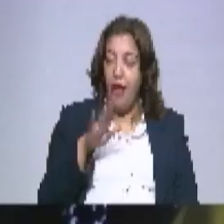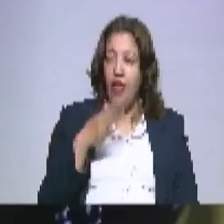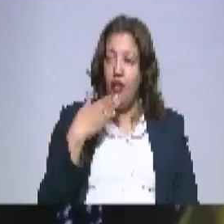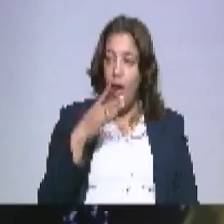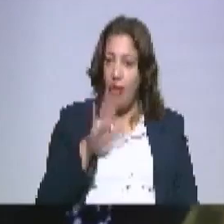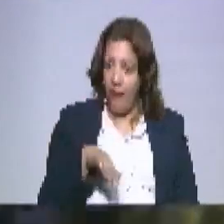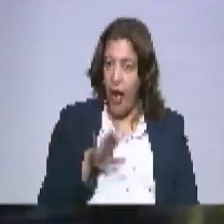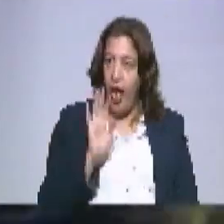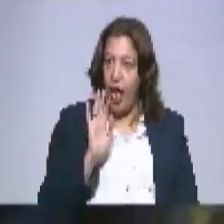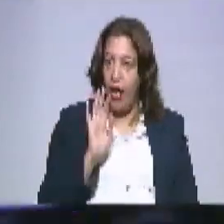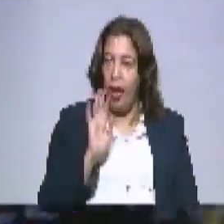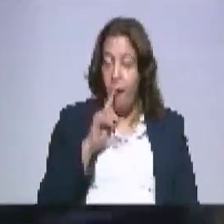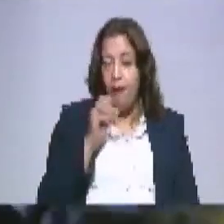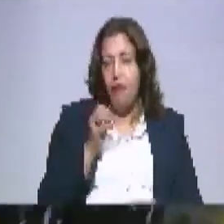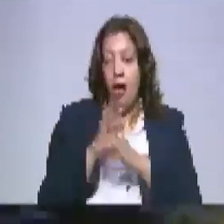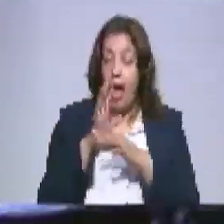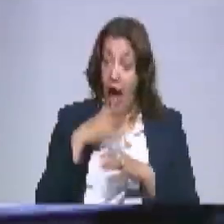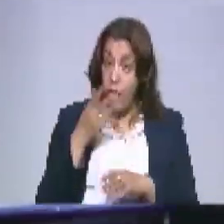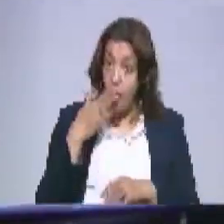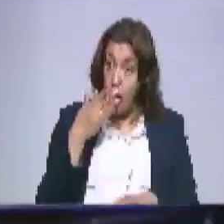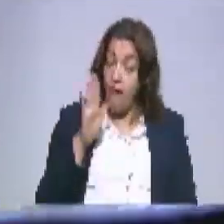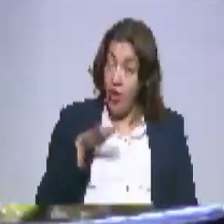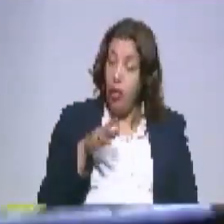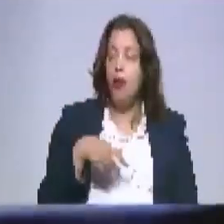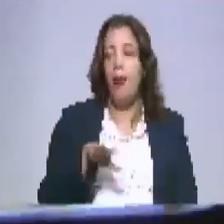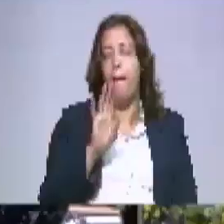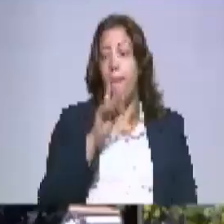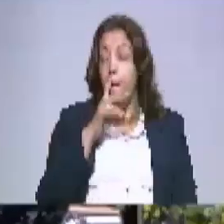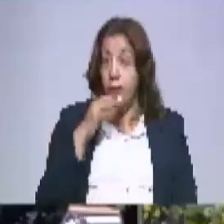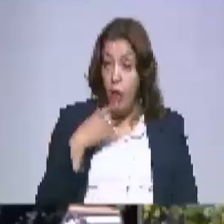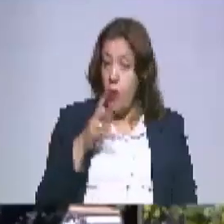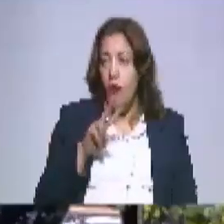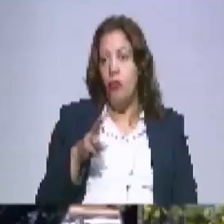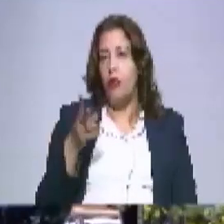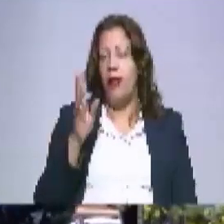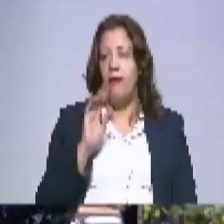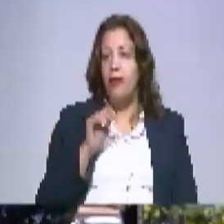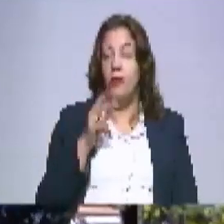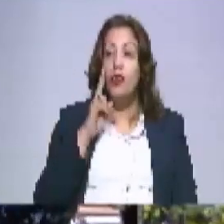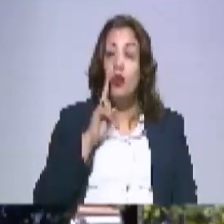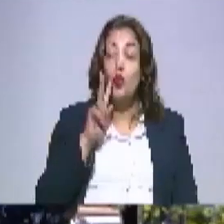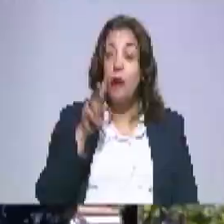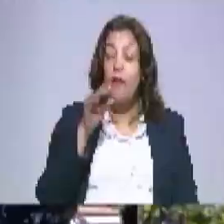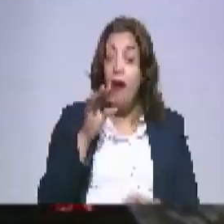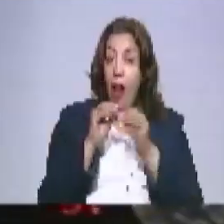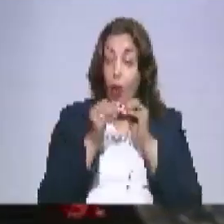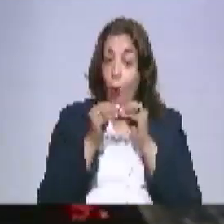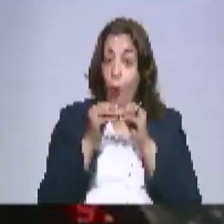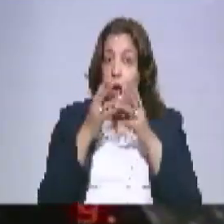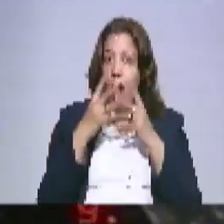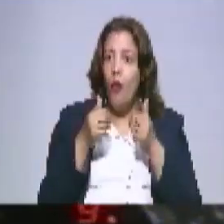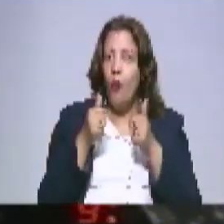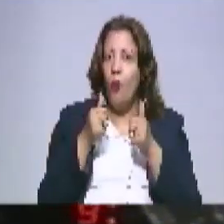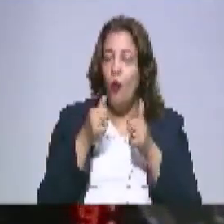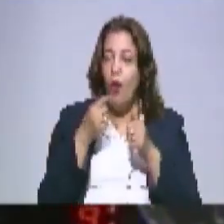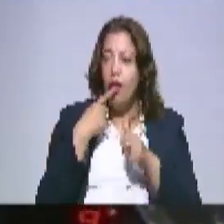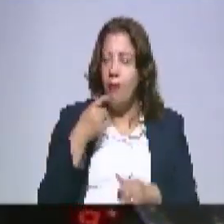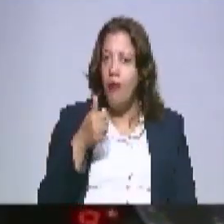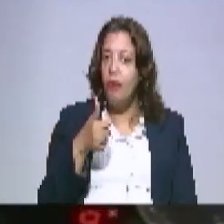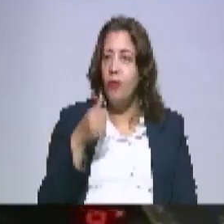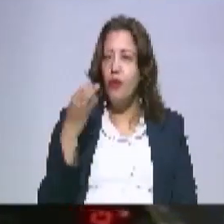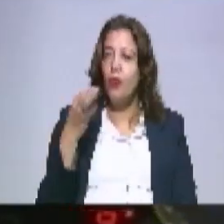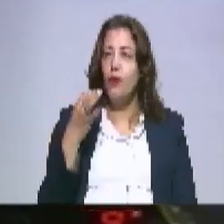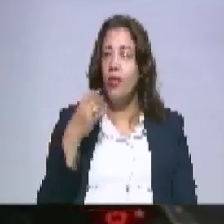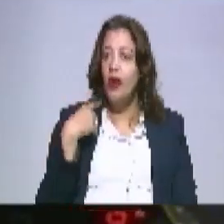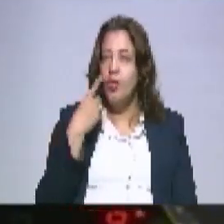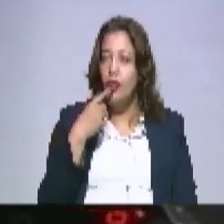وخلصناها اهي، المسقعه معانا خلصت. بس بص يا مدونة بقى الالوان عامله ازاي وشكلها عامل ازاي والصوص بتاعها اللي فيها عامل ازاي، مش